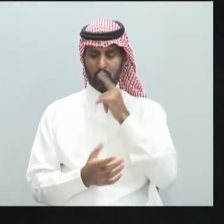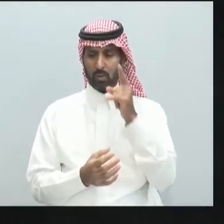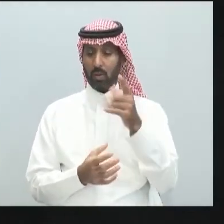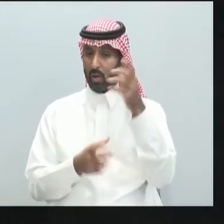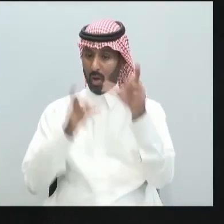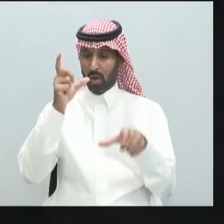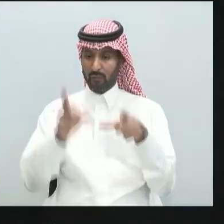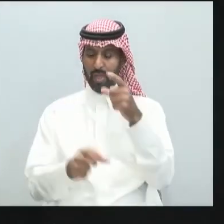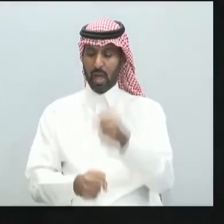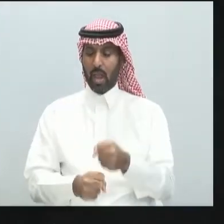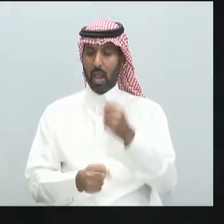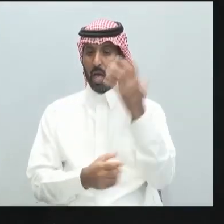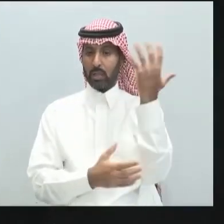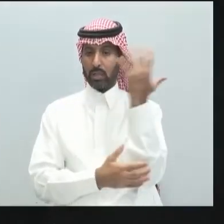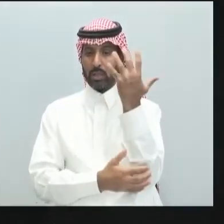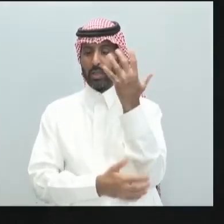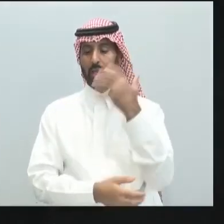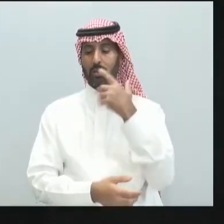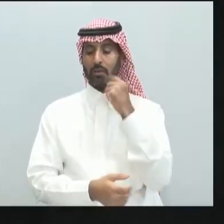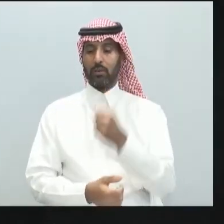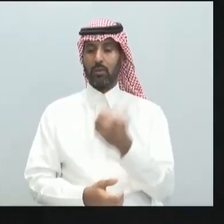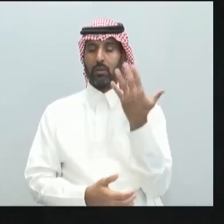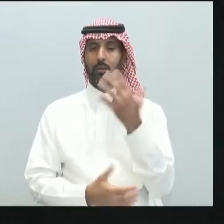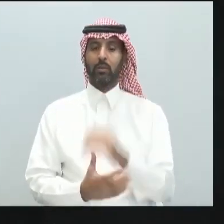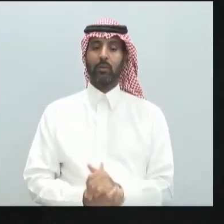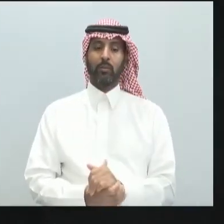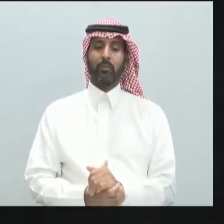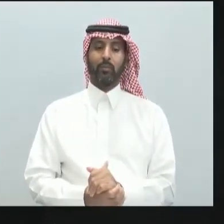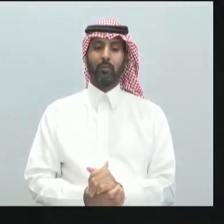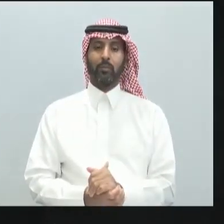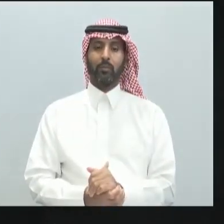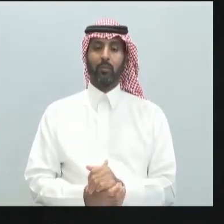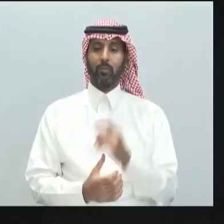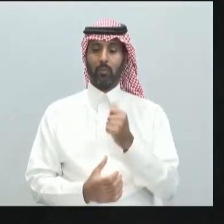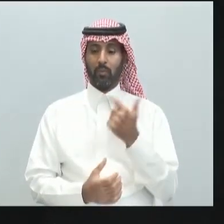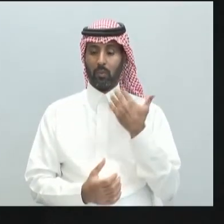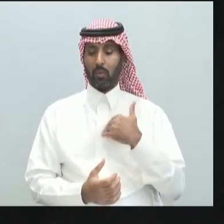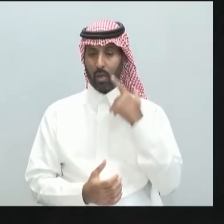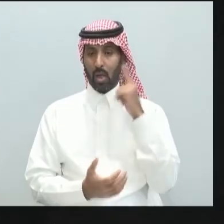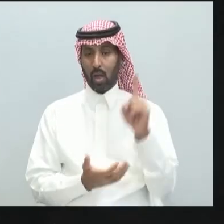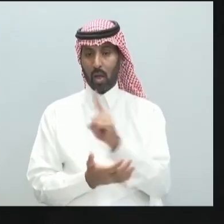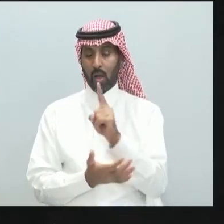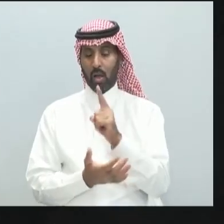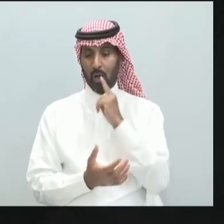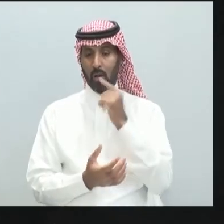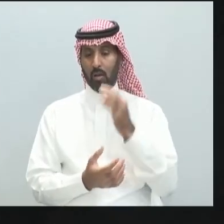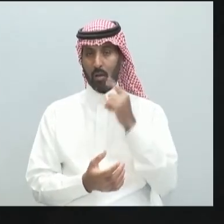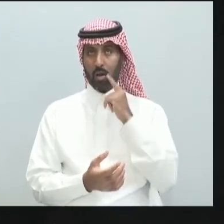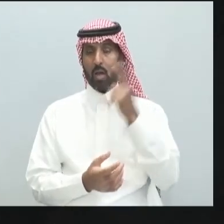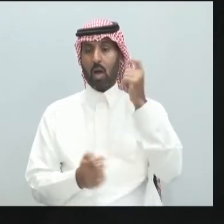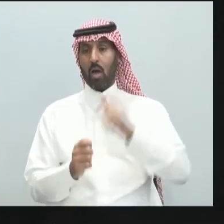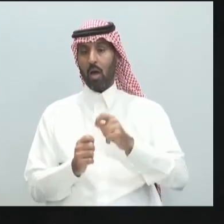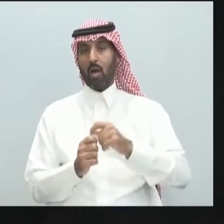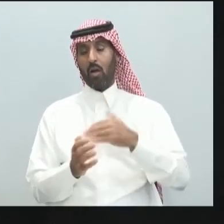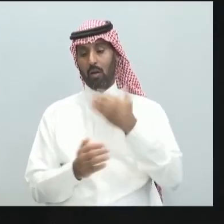ان نحافظ على هذه الثروه الغاليه الثروه البيئيه التي خلقها الله